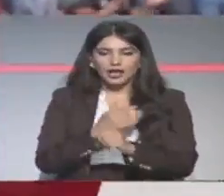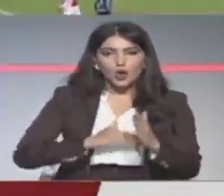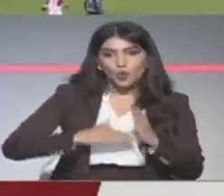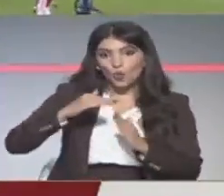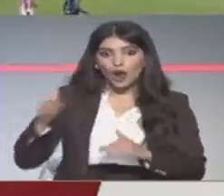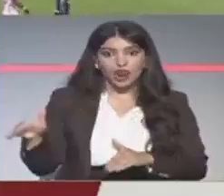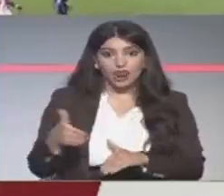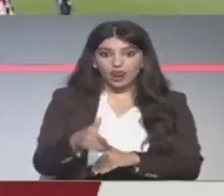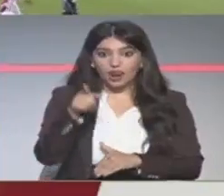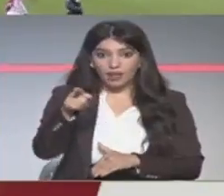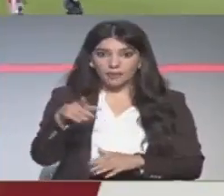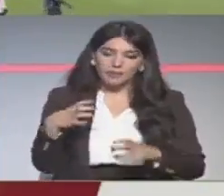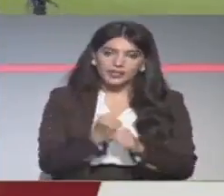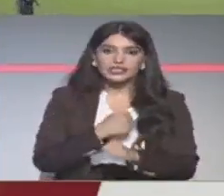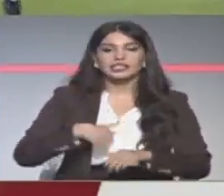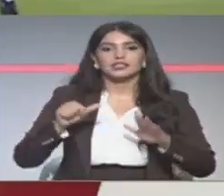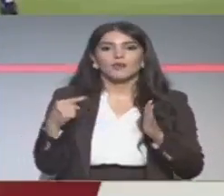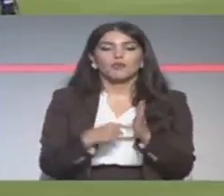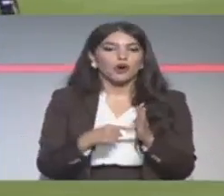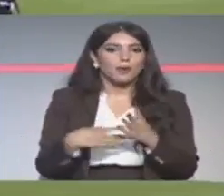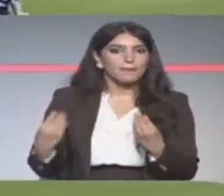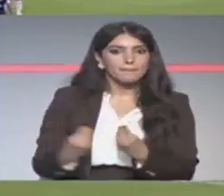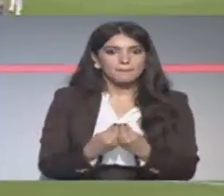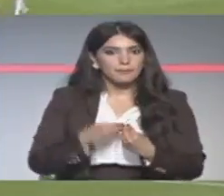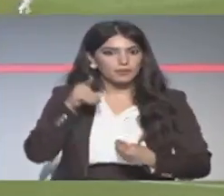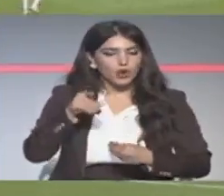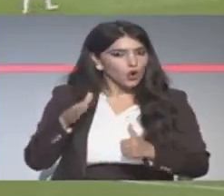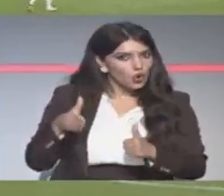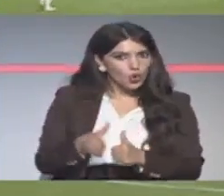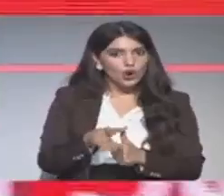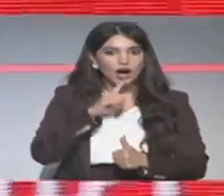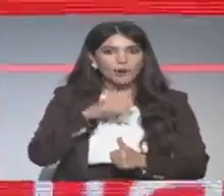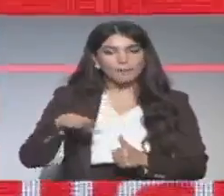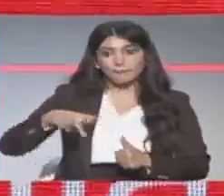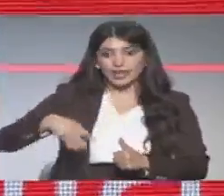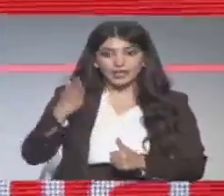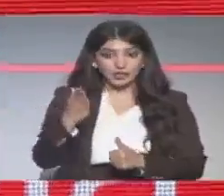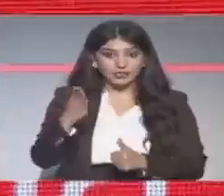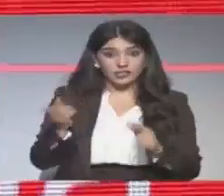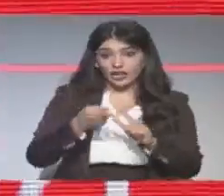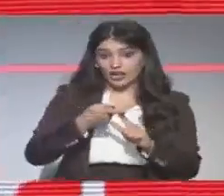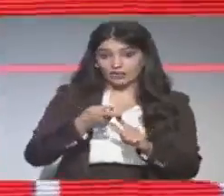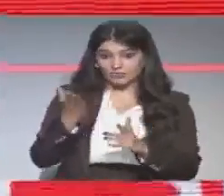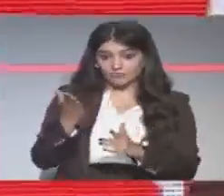بهذا الفوز رصيده إلى 6 نقاط إلى جانب كولين من إيفن فين وبي اس في إيندهوفن وفيتاسا